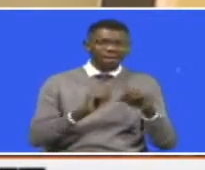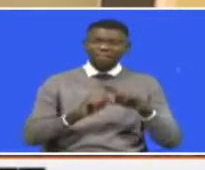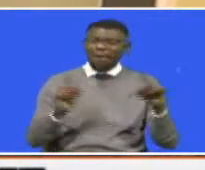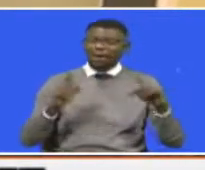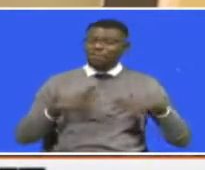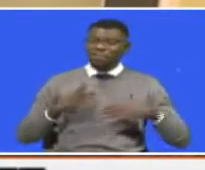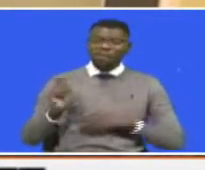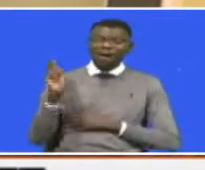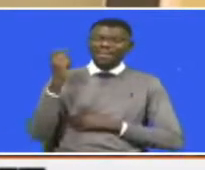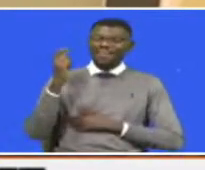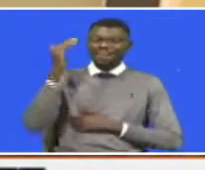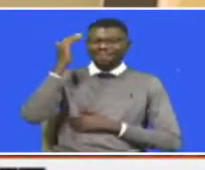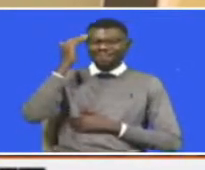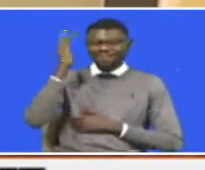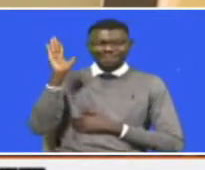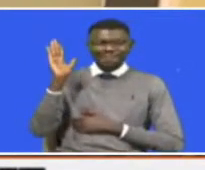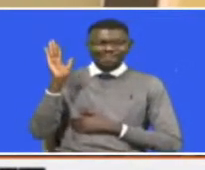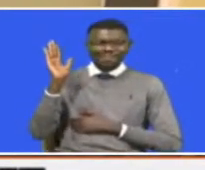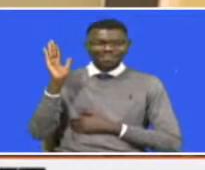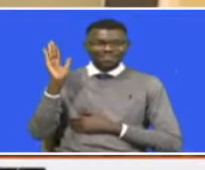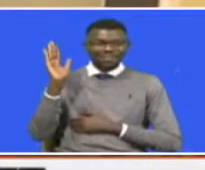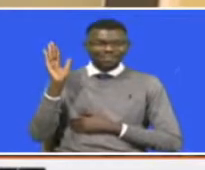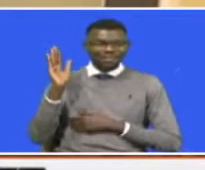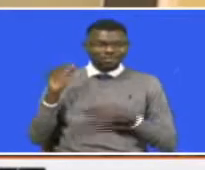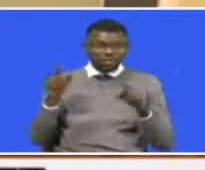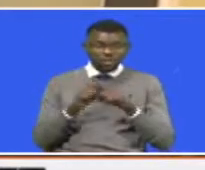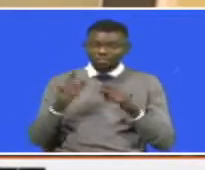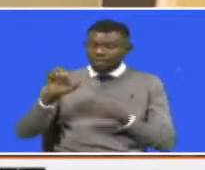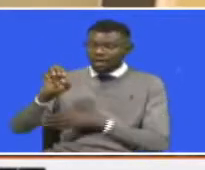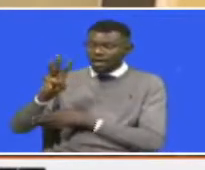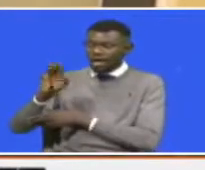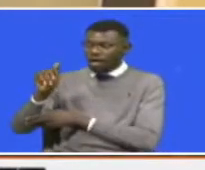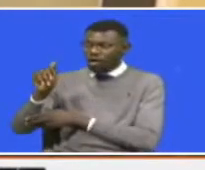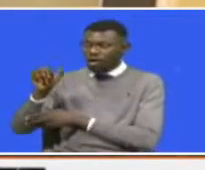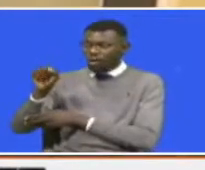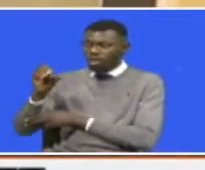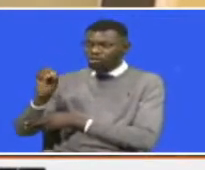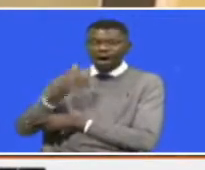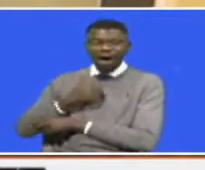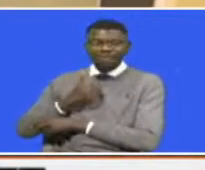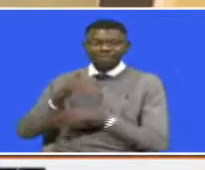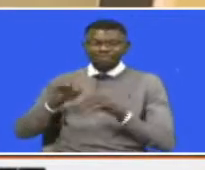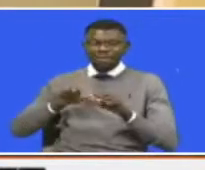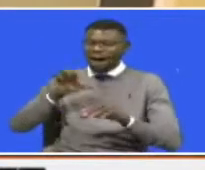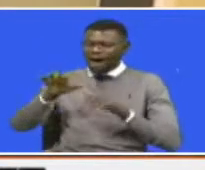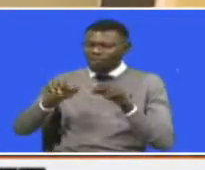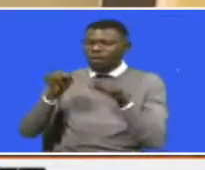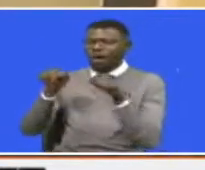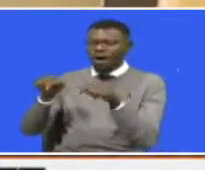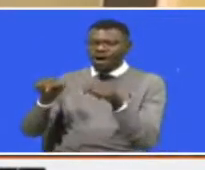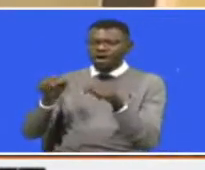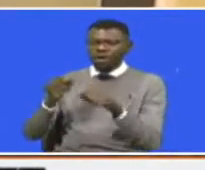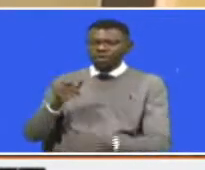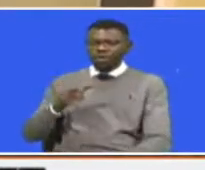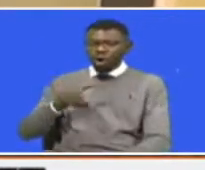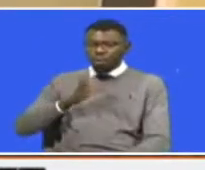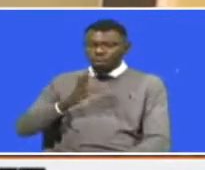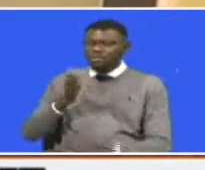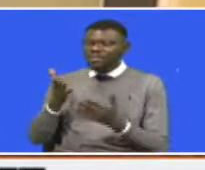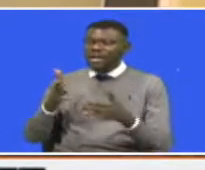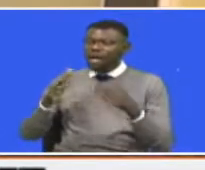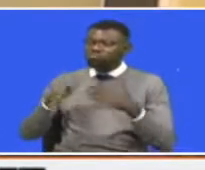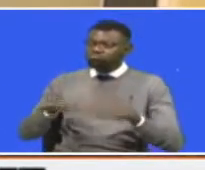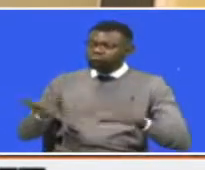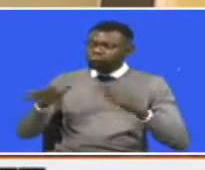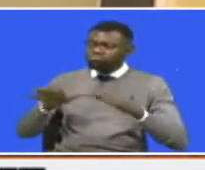hawajui. Kule Saiwa Swamp pia kuna wanyama wanaitwa Statunga, wale ambao wanakaa ndani ya maji. Wakenya wengi hata wakazi